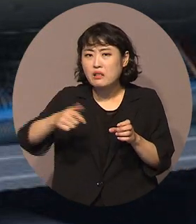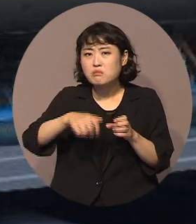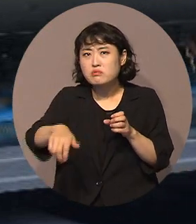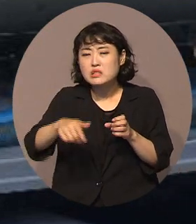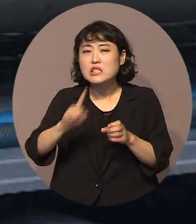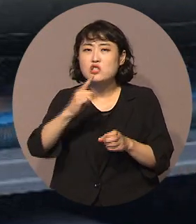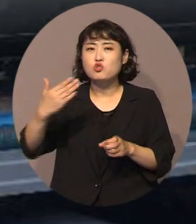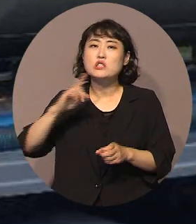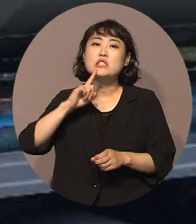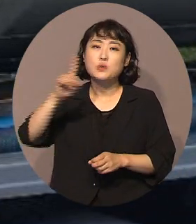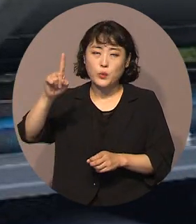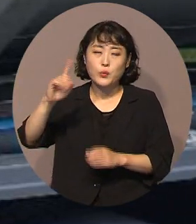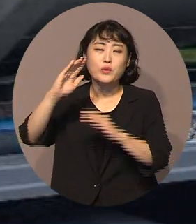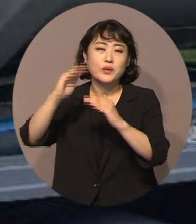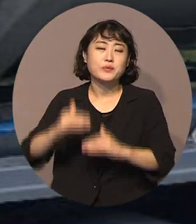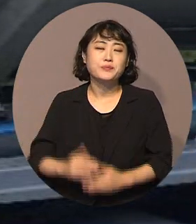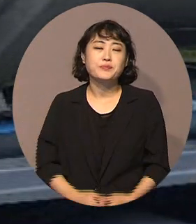것으로 알려졌습니다